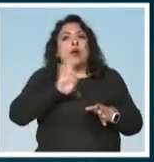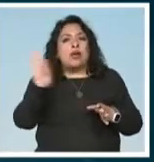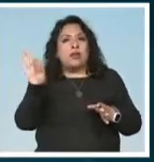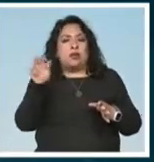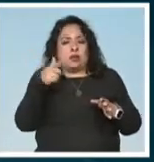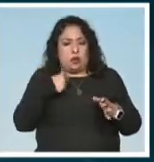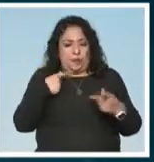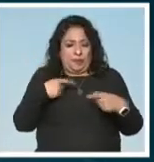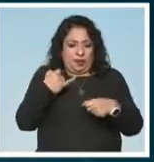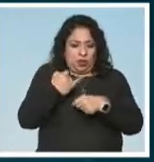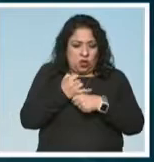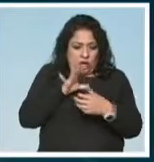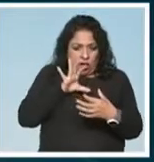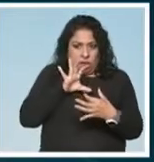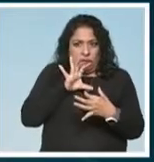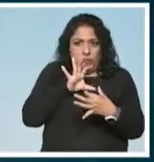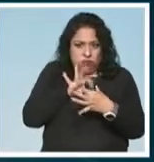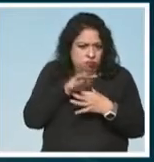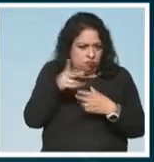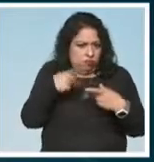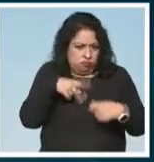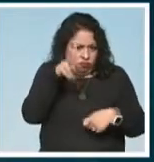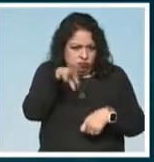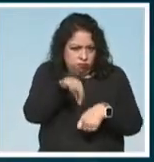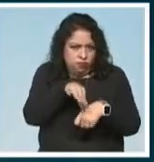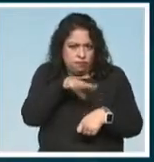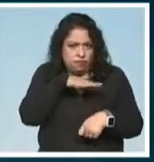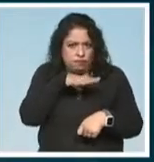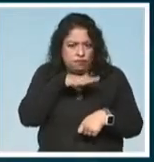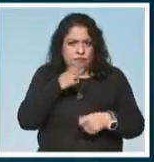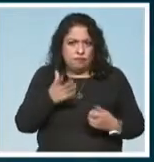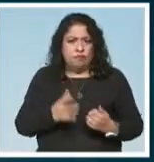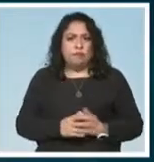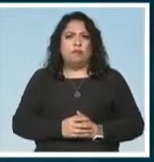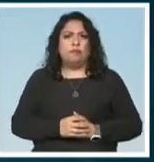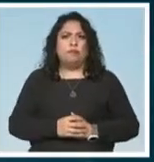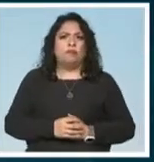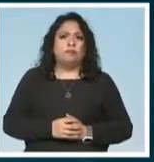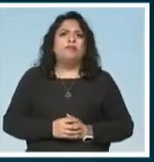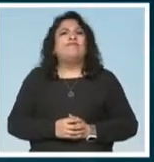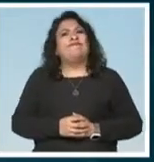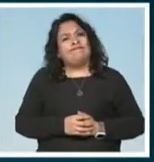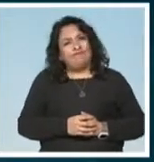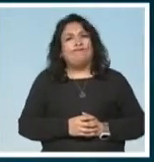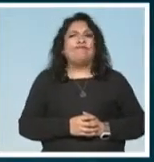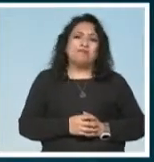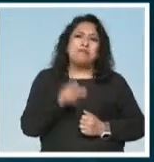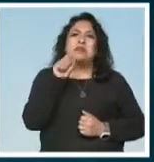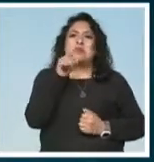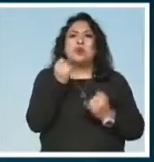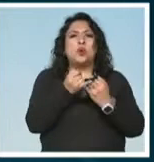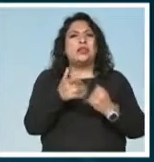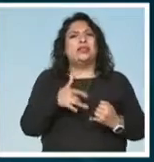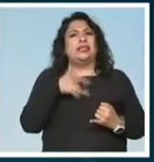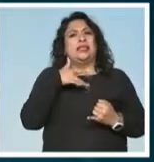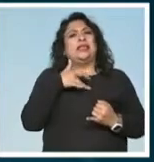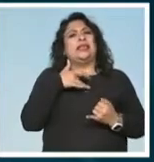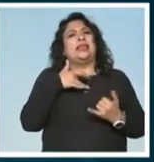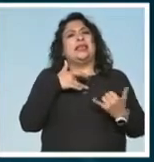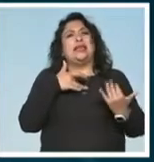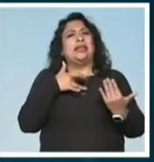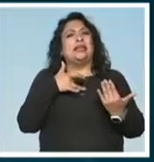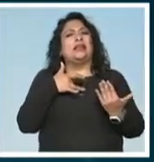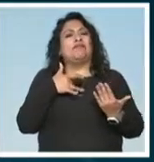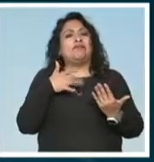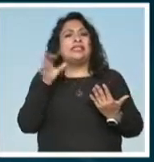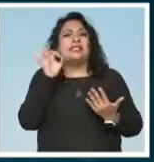nachzustellen. Und sich als Schauspieler dann da reinzufühlen, ist sehr komplex. Ich finde das auch ganz schwierig. Also war das immer